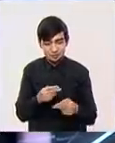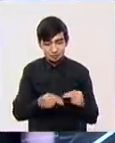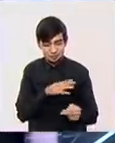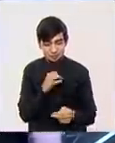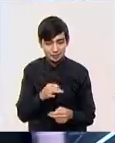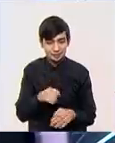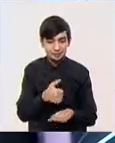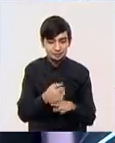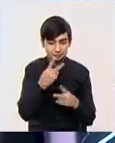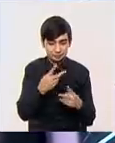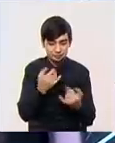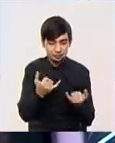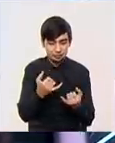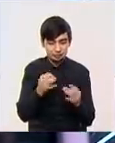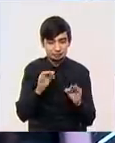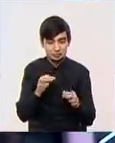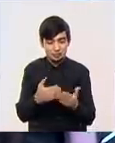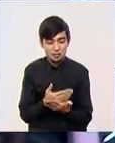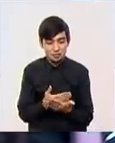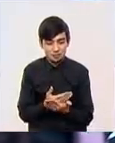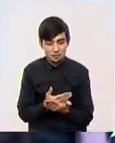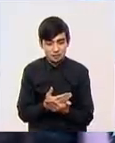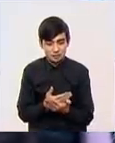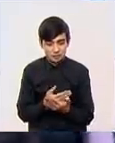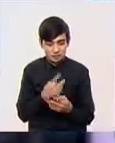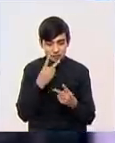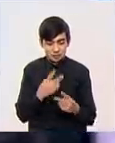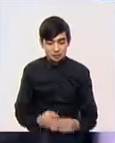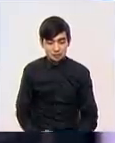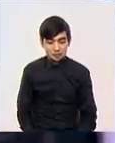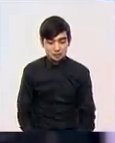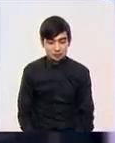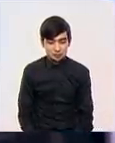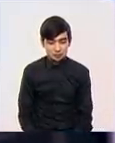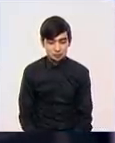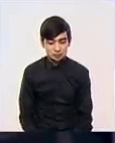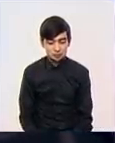көрермен, алдымен қазір айтылатын жаңалықтар легіне қысқаша шолу жасап өтсек.